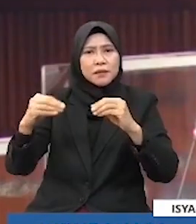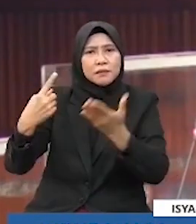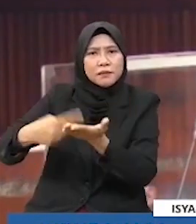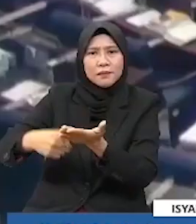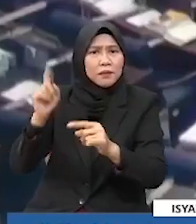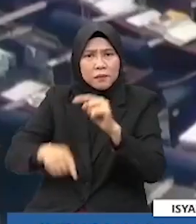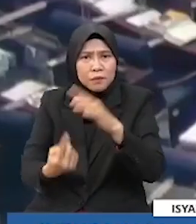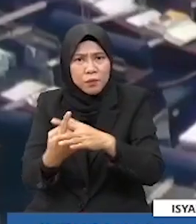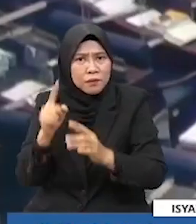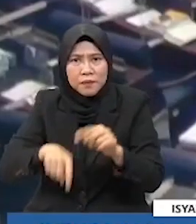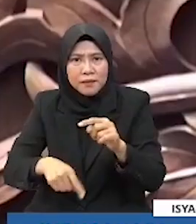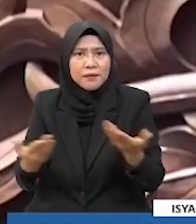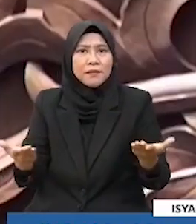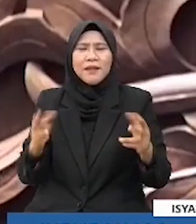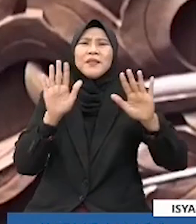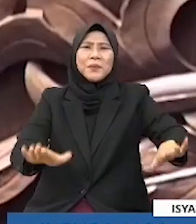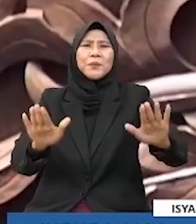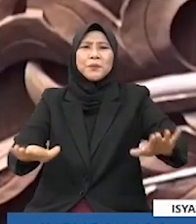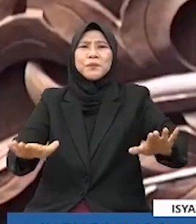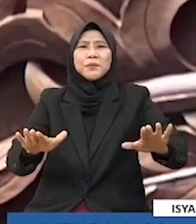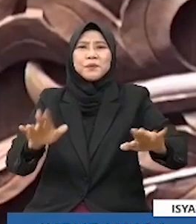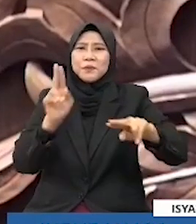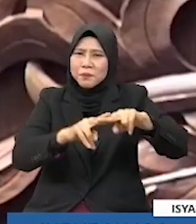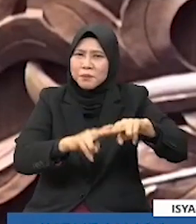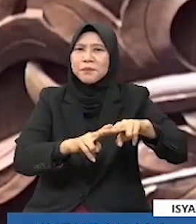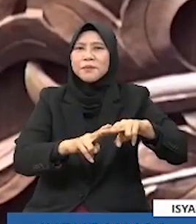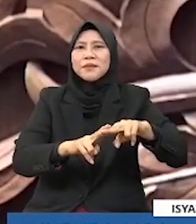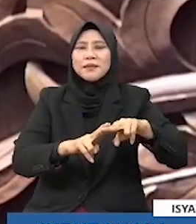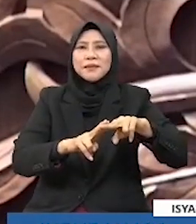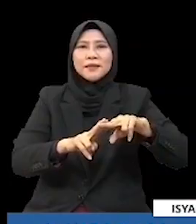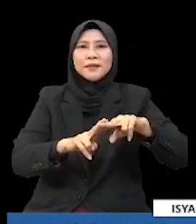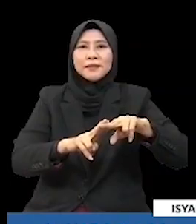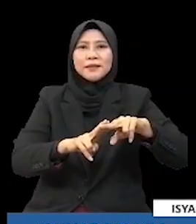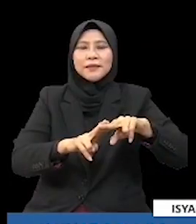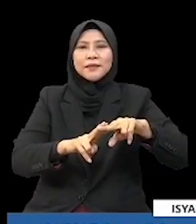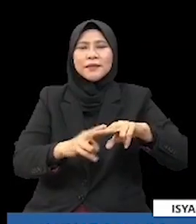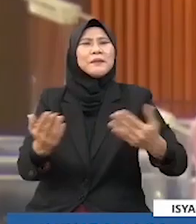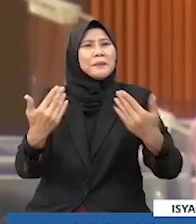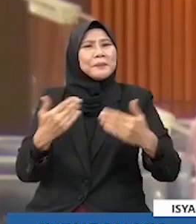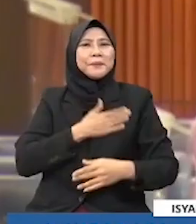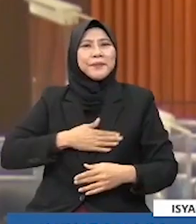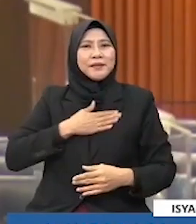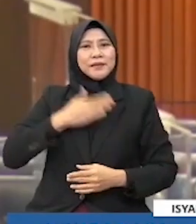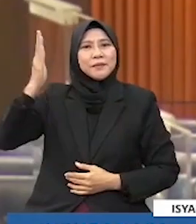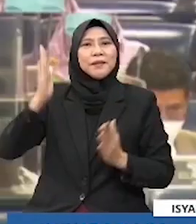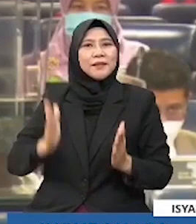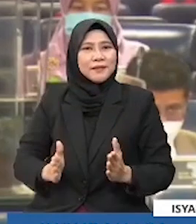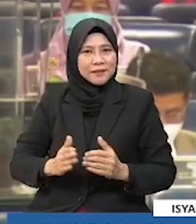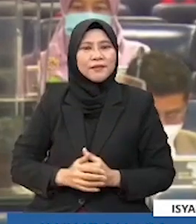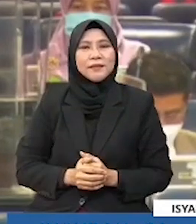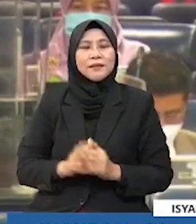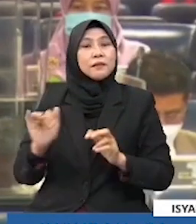dibangkitkan perkara itu saudara duduk Dino kamu on artikel